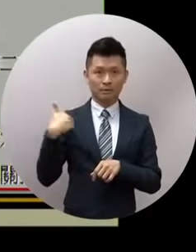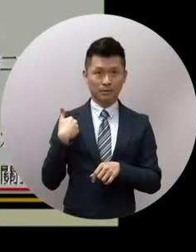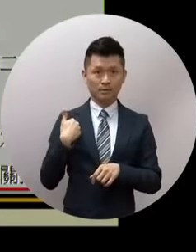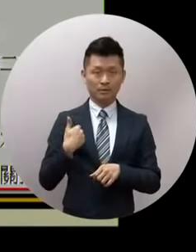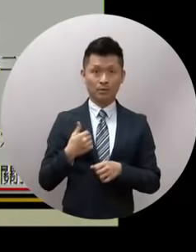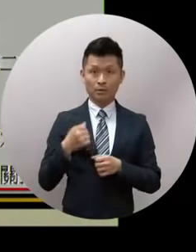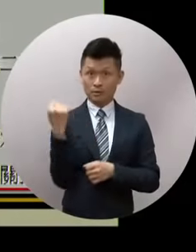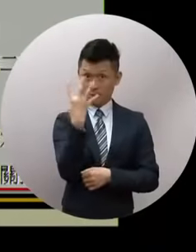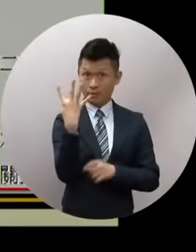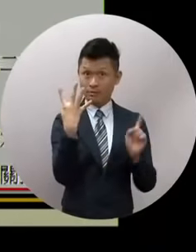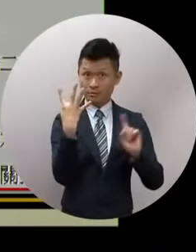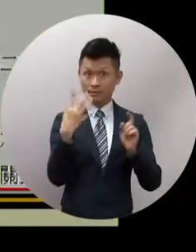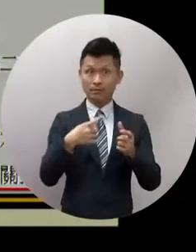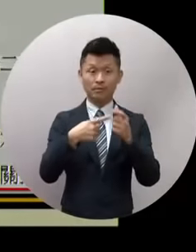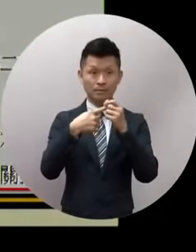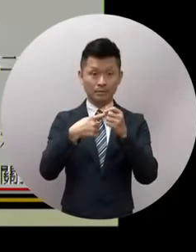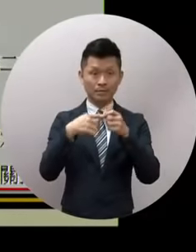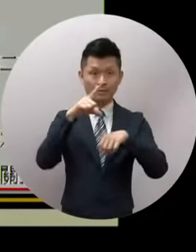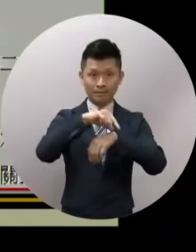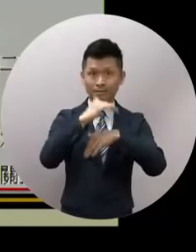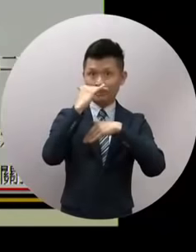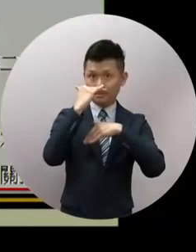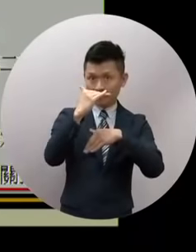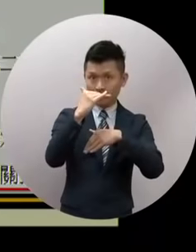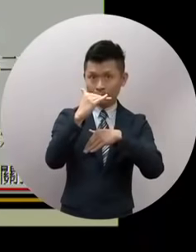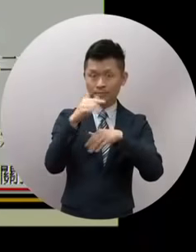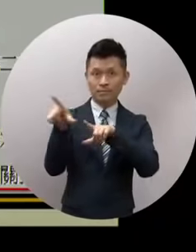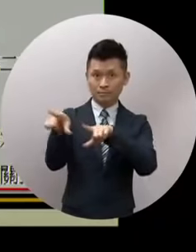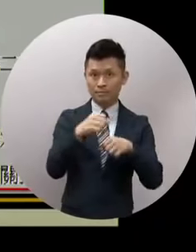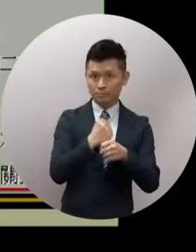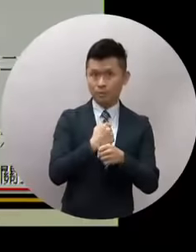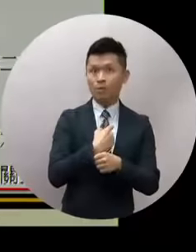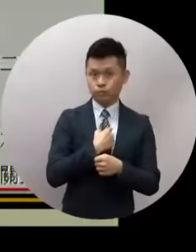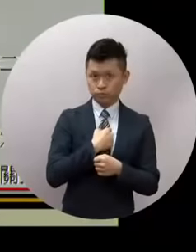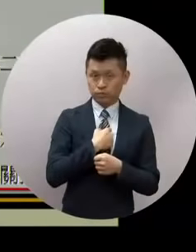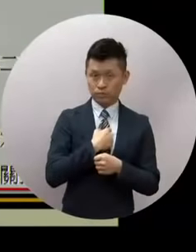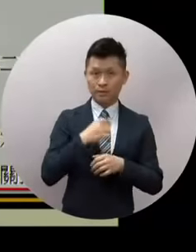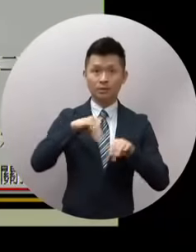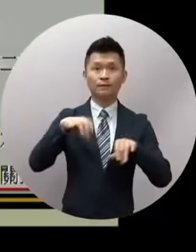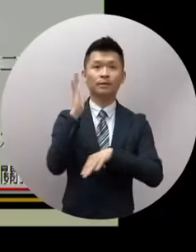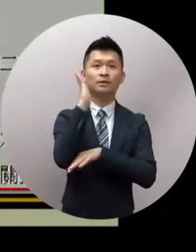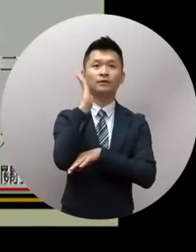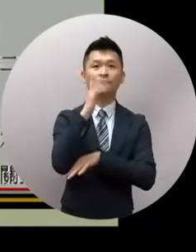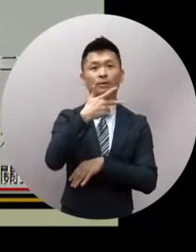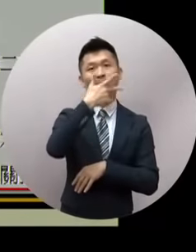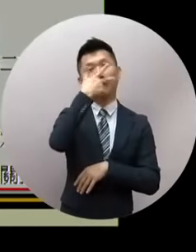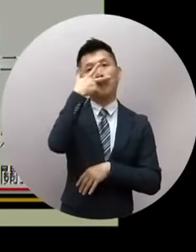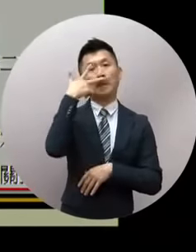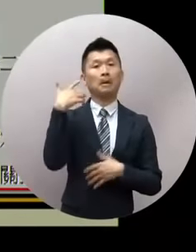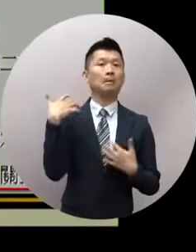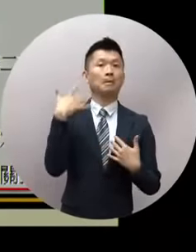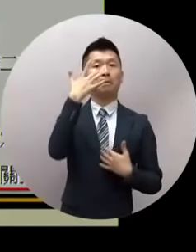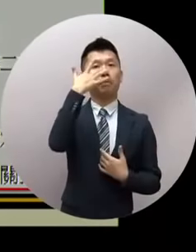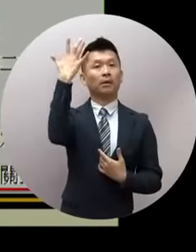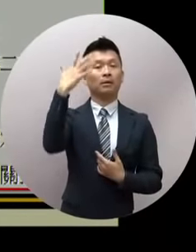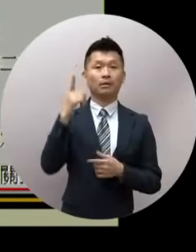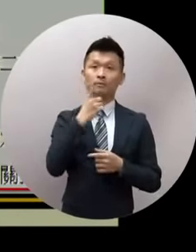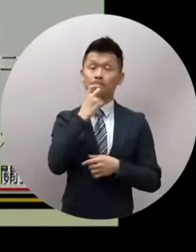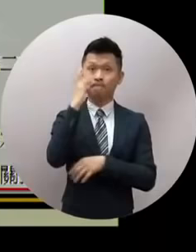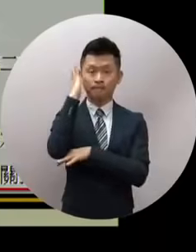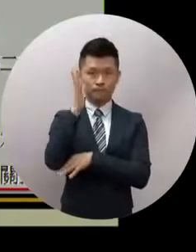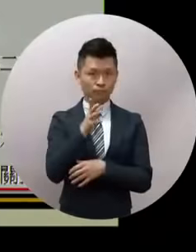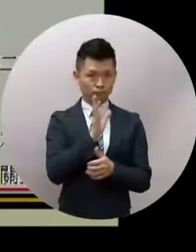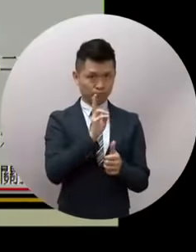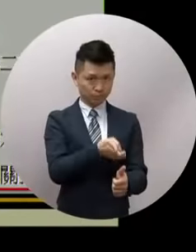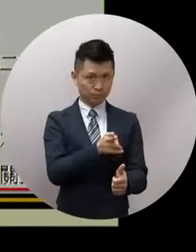四项啦，吼，一个就是讲命期一定期间为这个为之嘛，吼，地方政府也是摆烂的话，啊，中央会当命期期间为